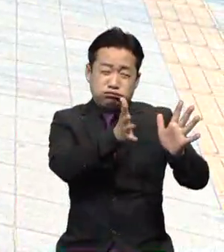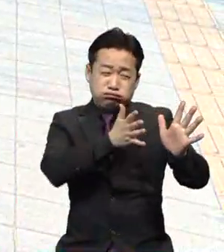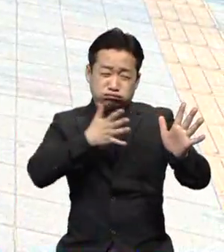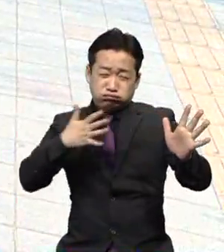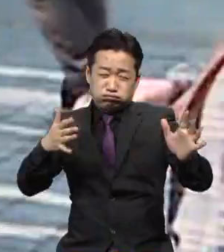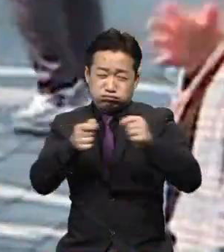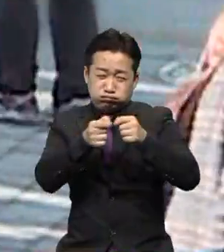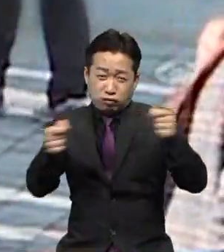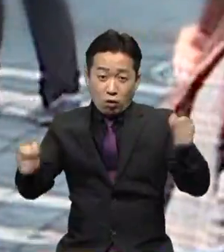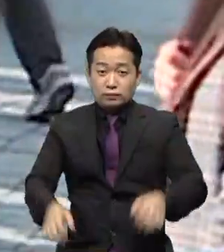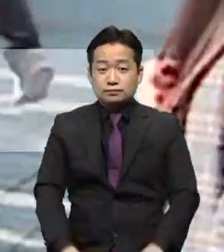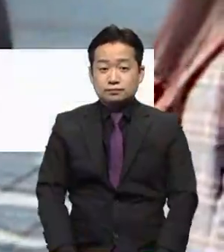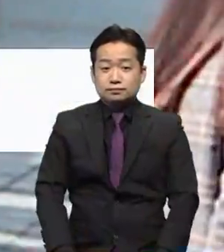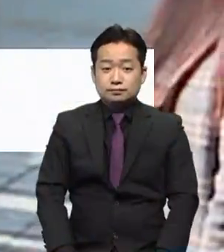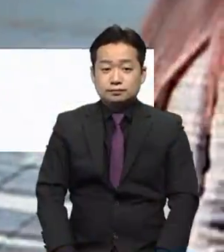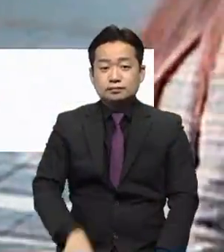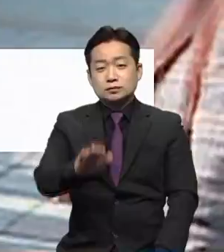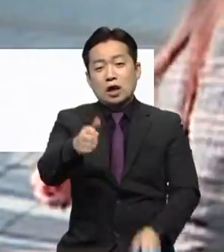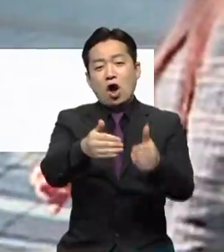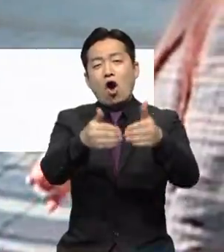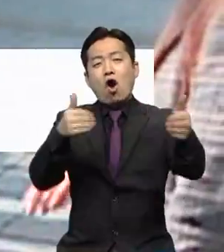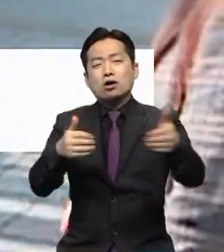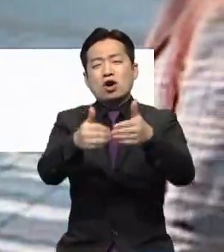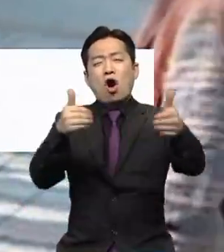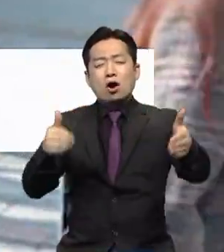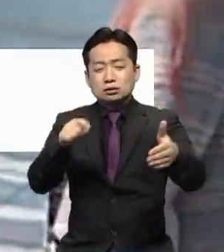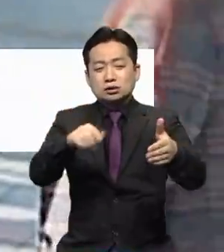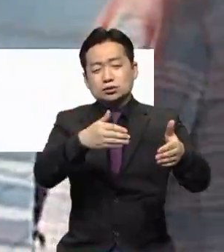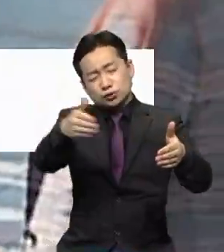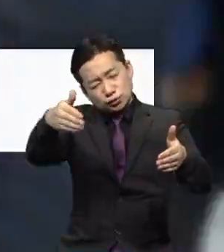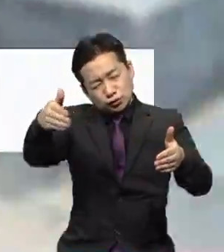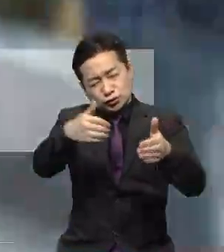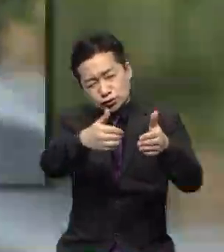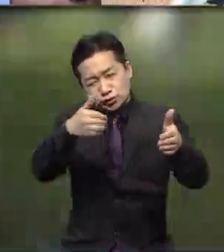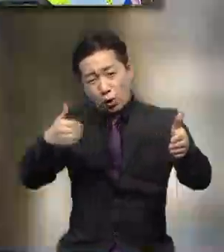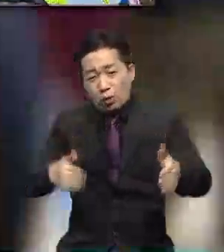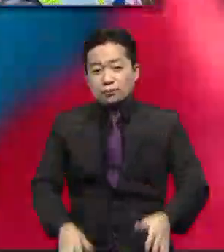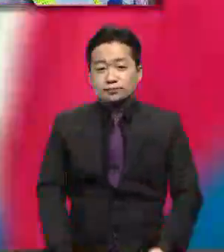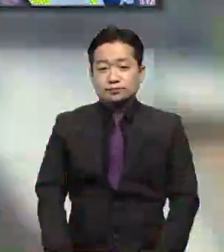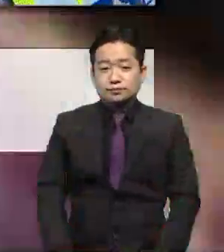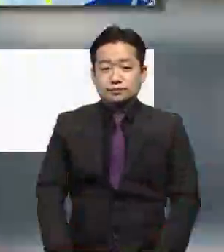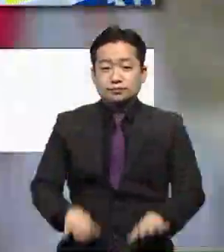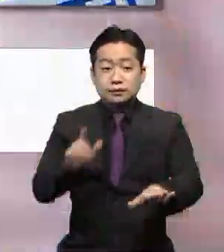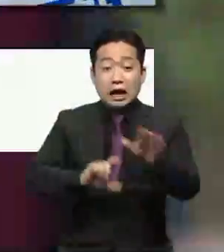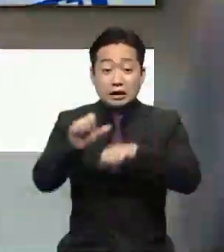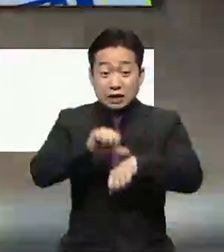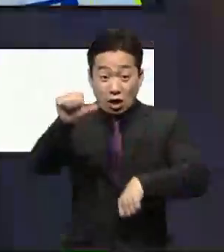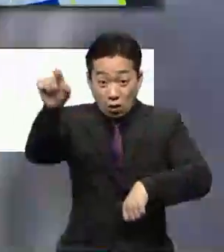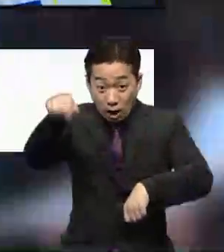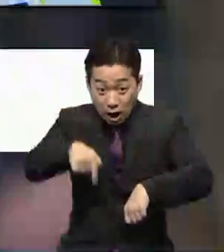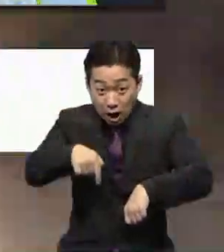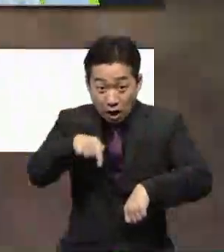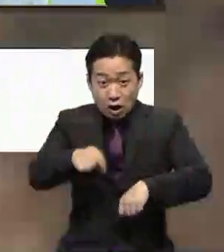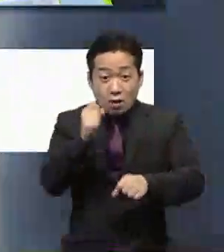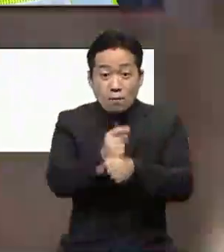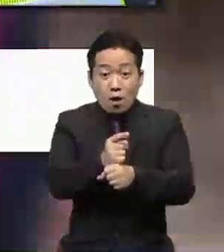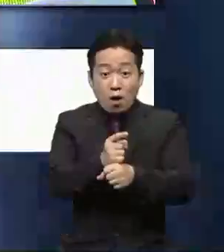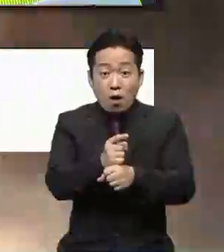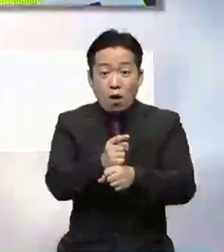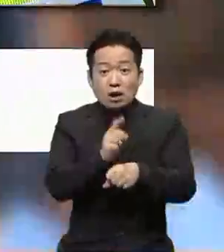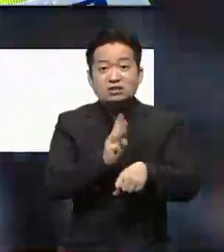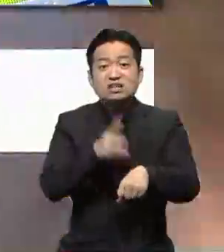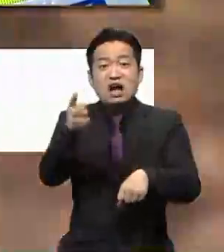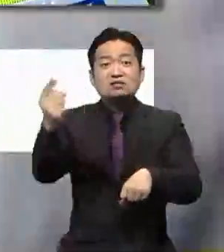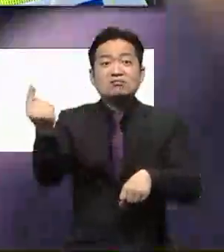이어집니다. 자, 버리고요, 버리고요. 뒤로 가세요. 아침 5시에 오니까 여기 벌써 줄이 다